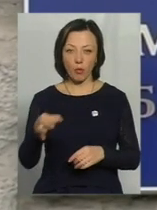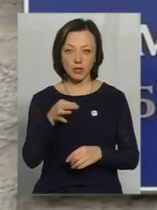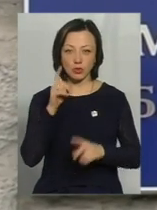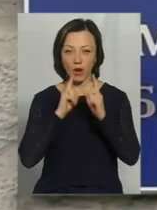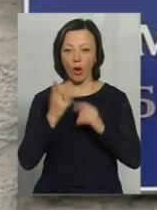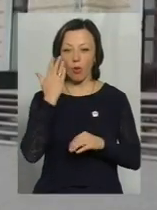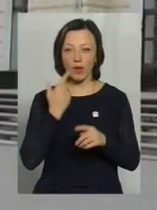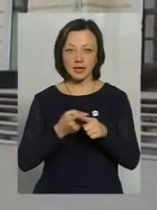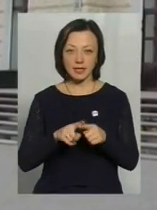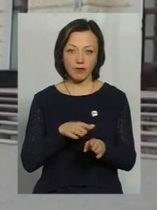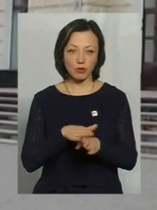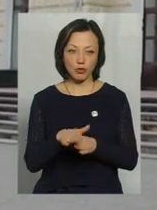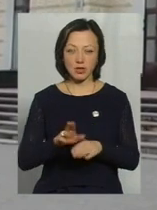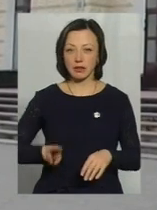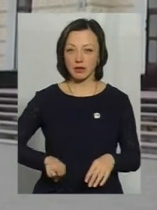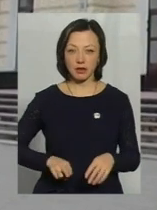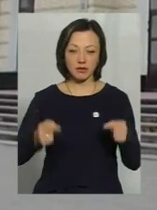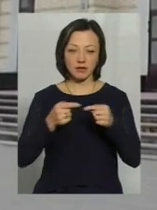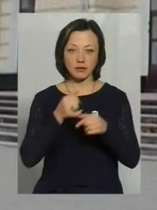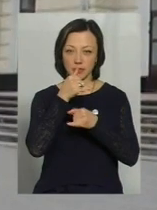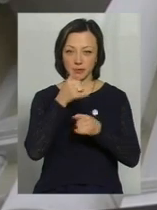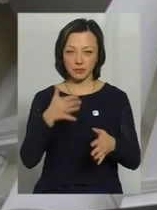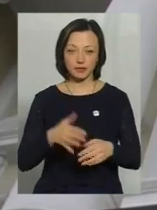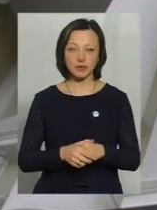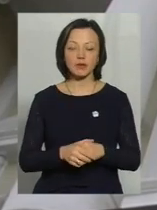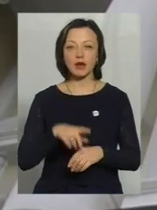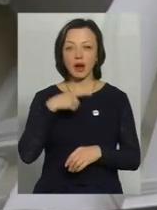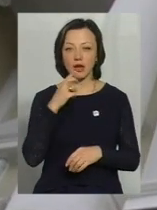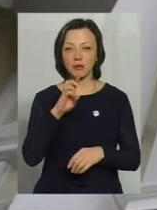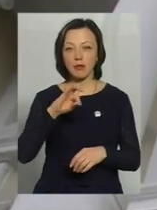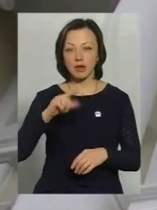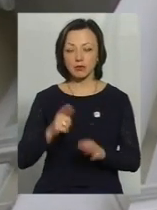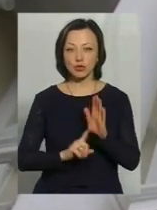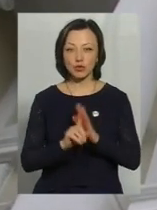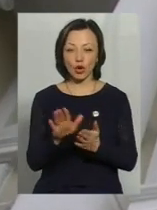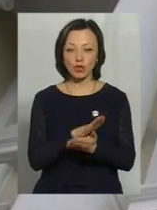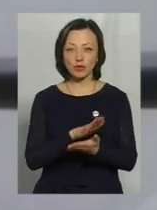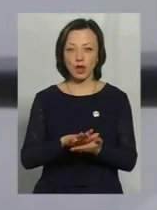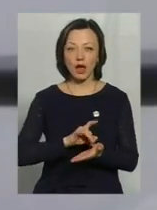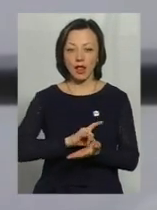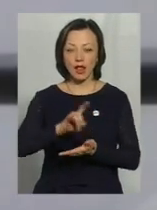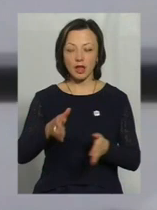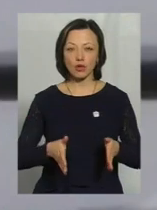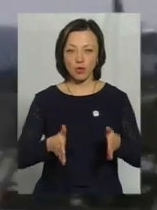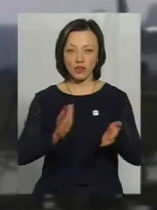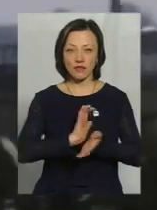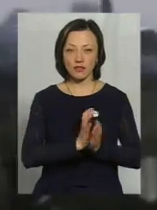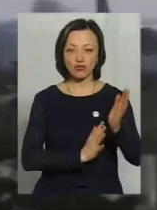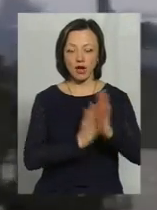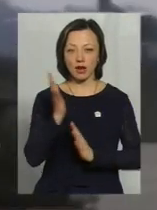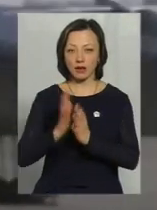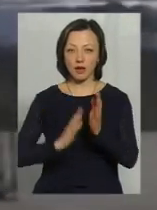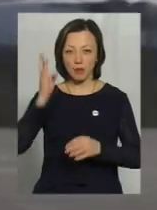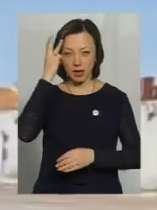от коли це відбудеться, Валерій Сорока визначити не береться. Каже, у березні почнуть розчищати литовище від чагарників.